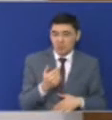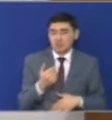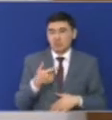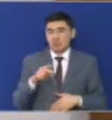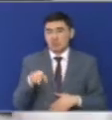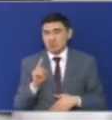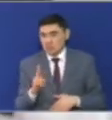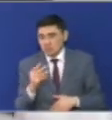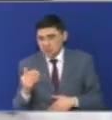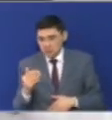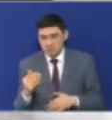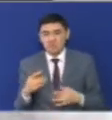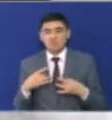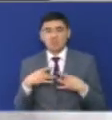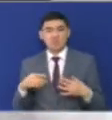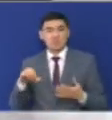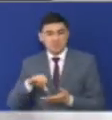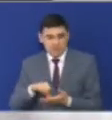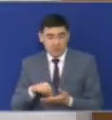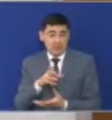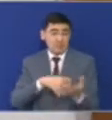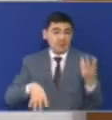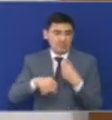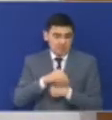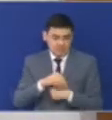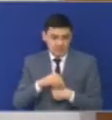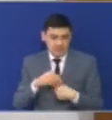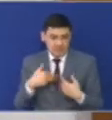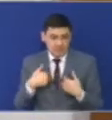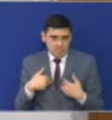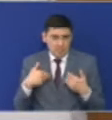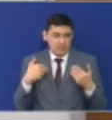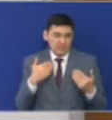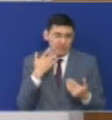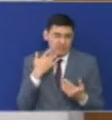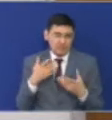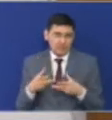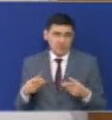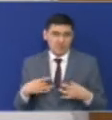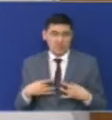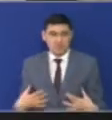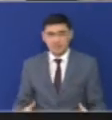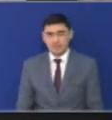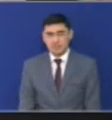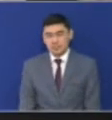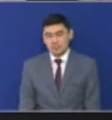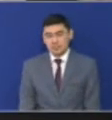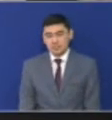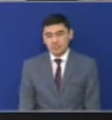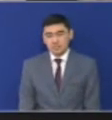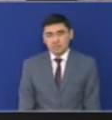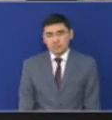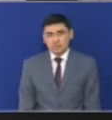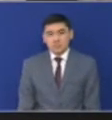дружбы. Поздравляю всех казахстанцев, всех семичан и гостей города с этим замечательным весенним праздником. Главная